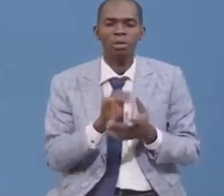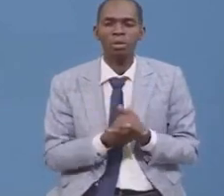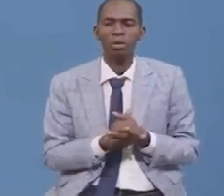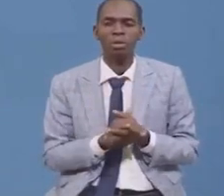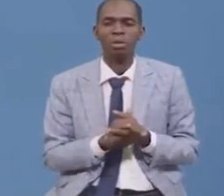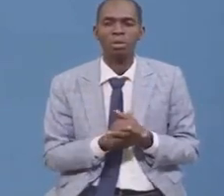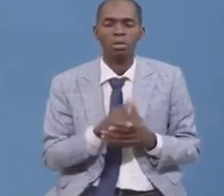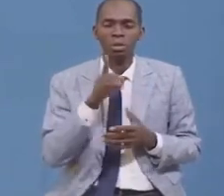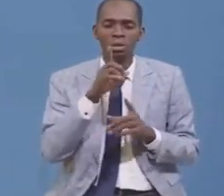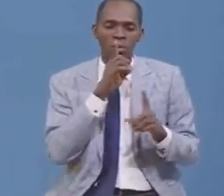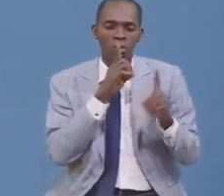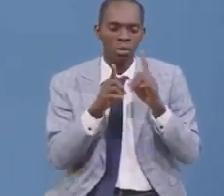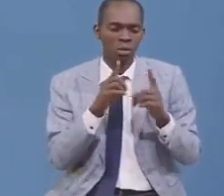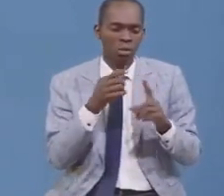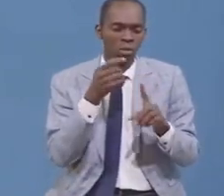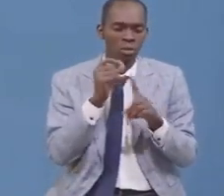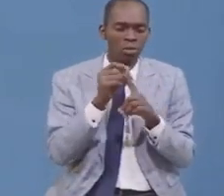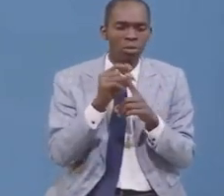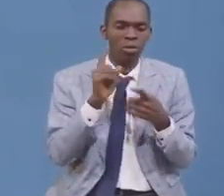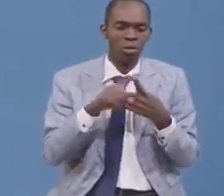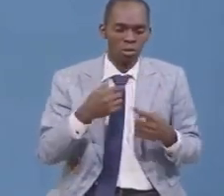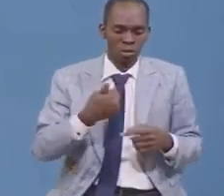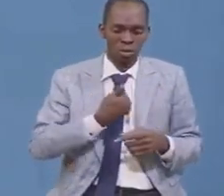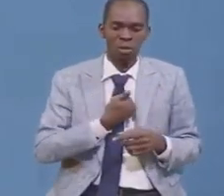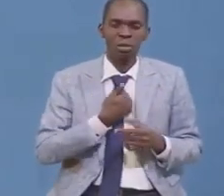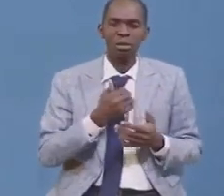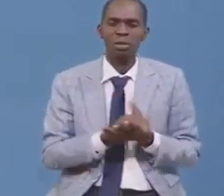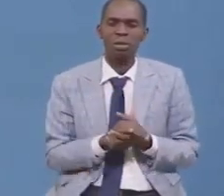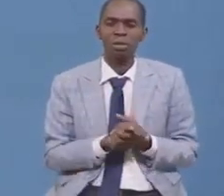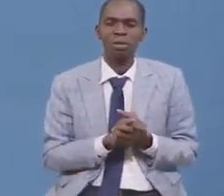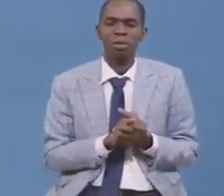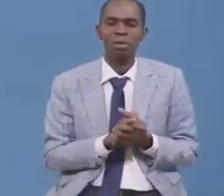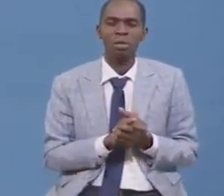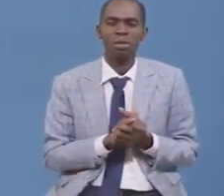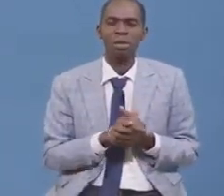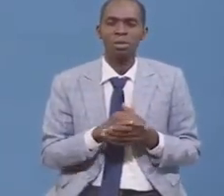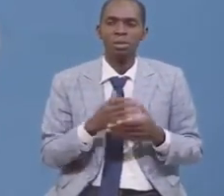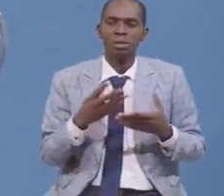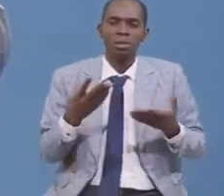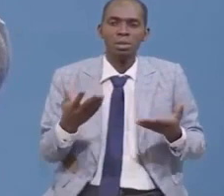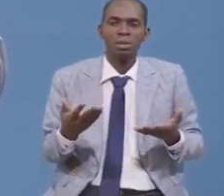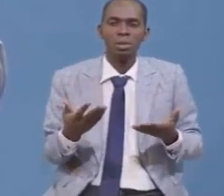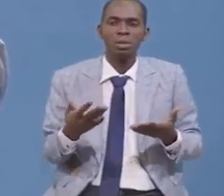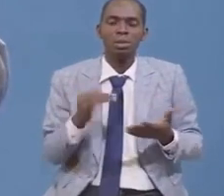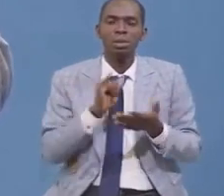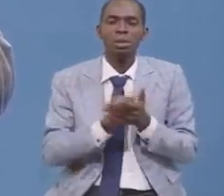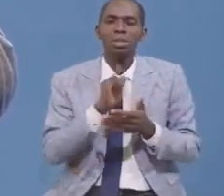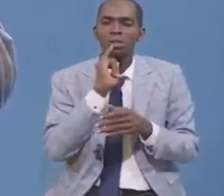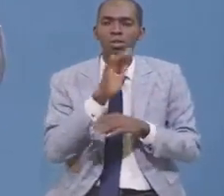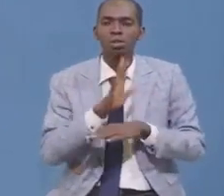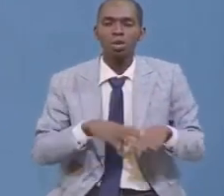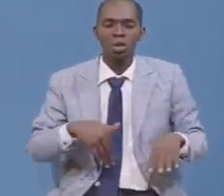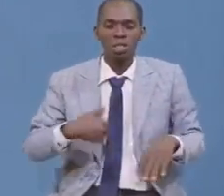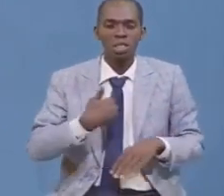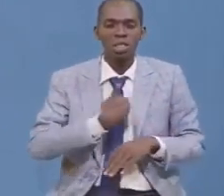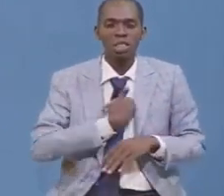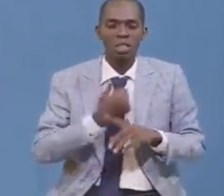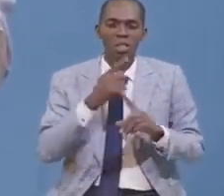We speak words to ourselves. మనకు మనగానే పెద్ద మాటలు వస్తాయి. That's called self talk.